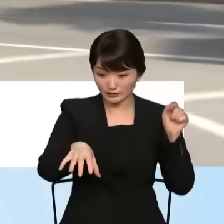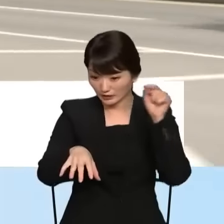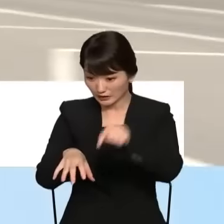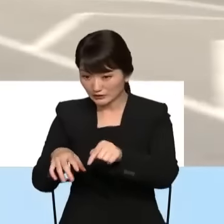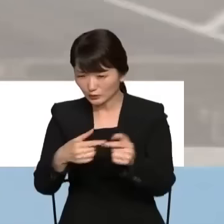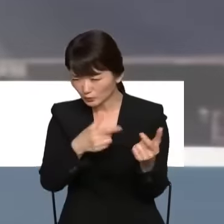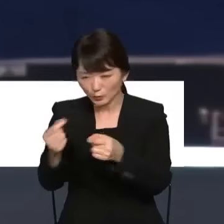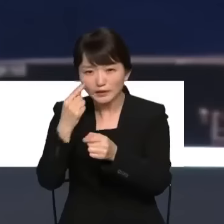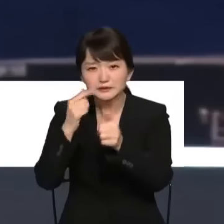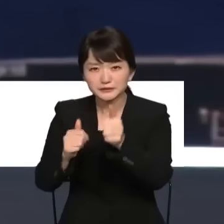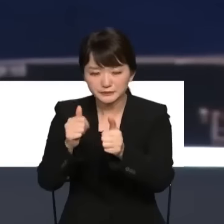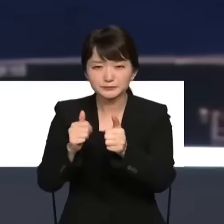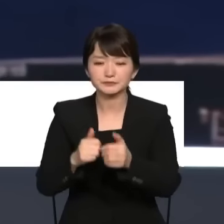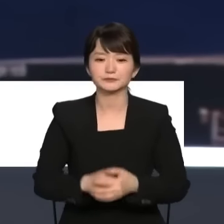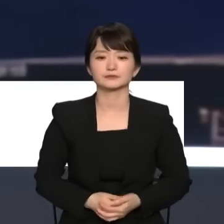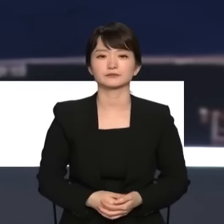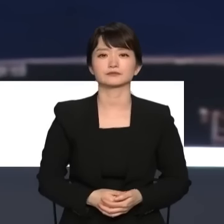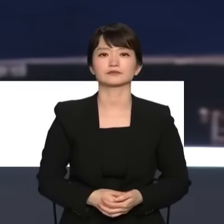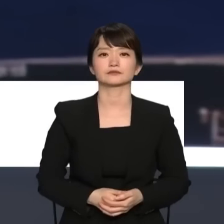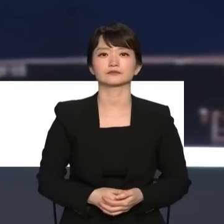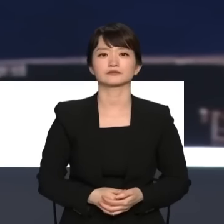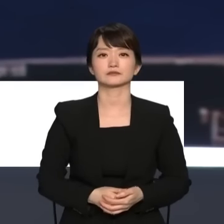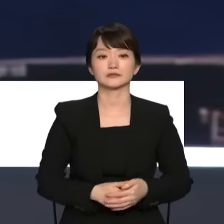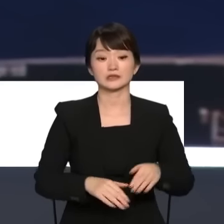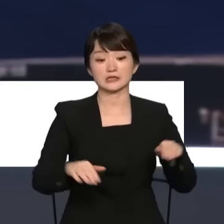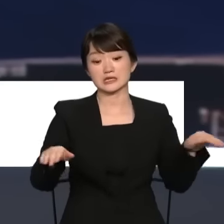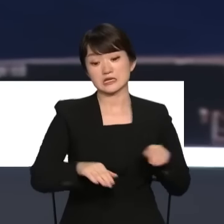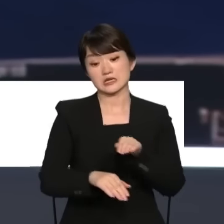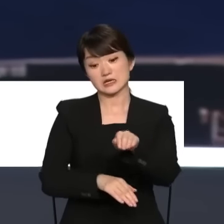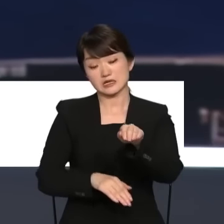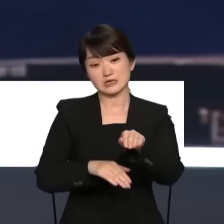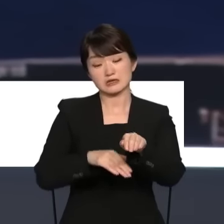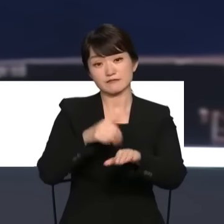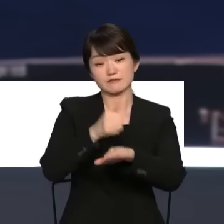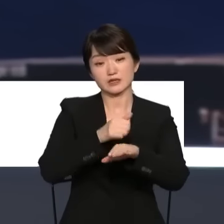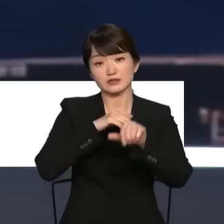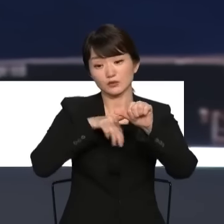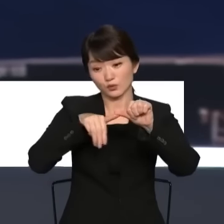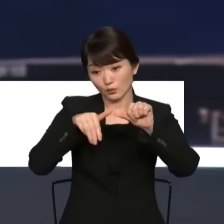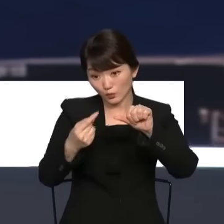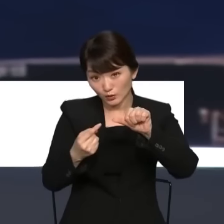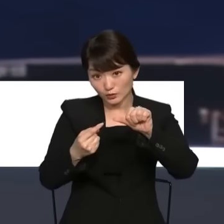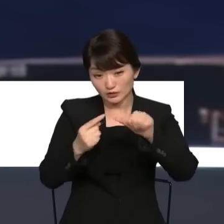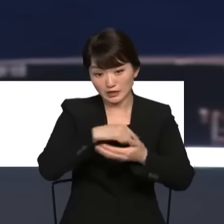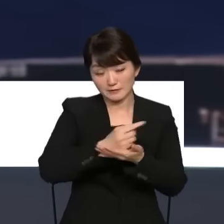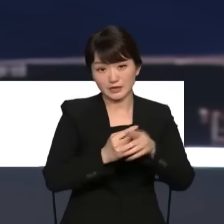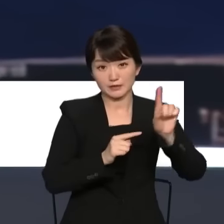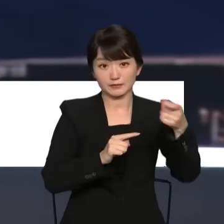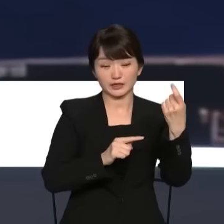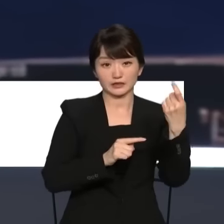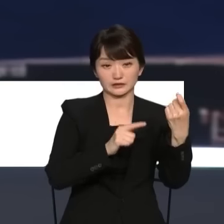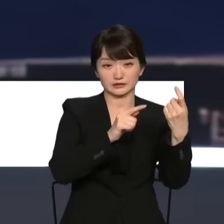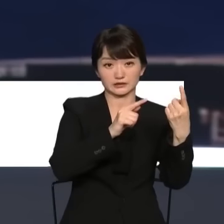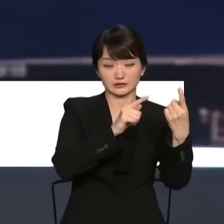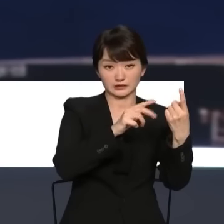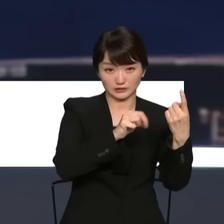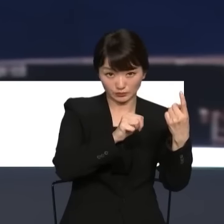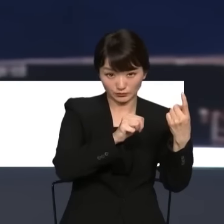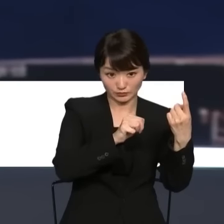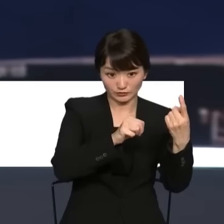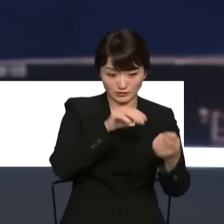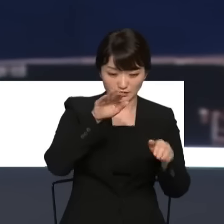되었습니다음 어 마지막 4고 5초 동안 110km 어 가속 페달 변량이 100% 밟았을